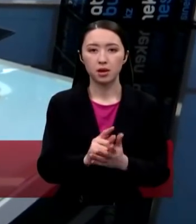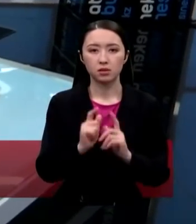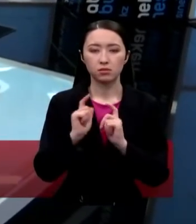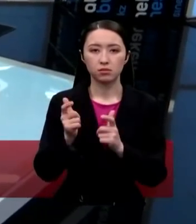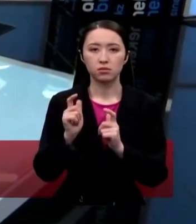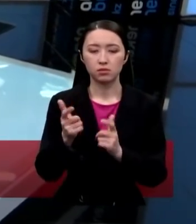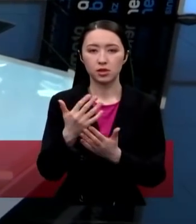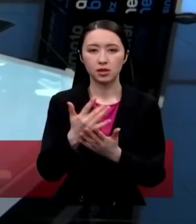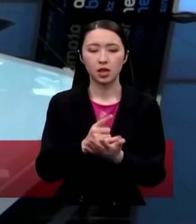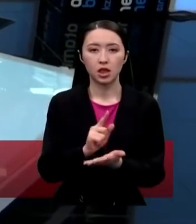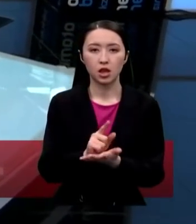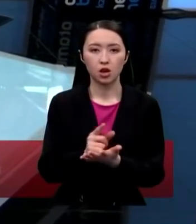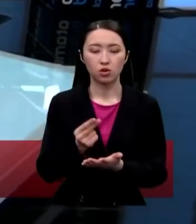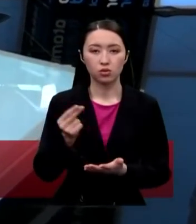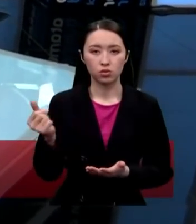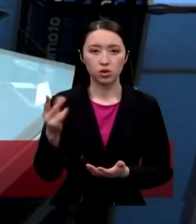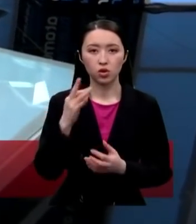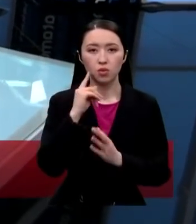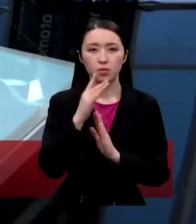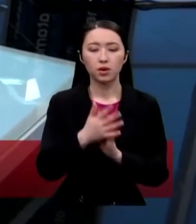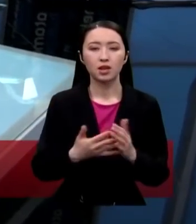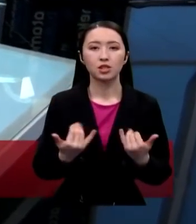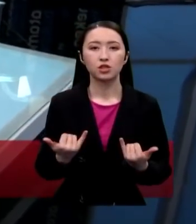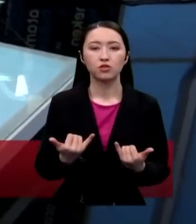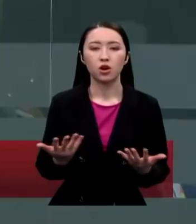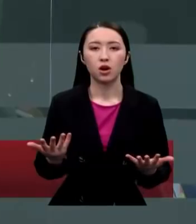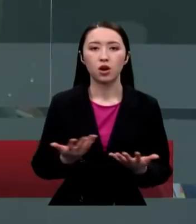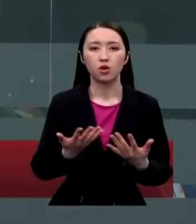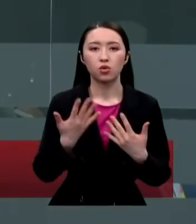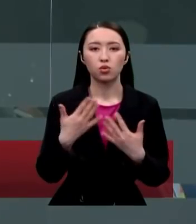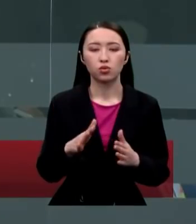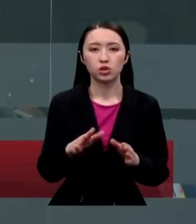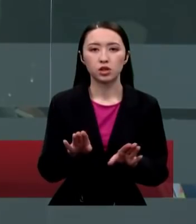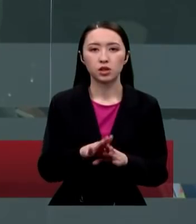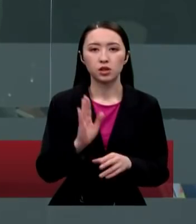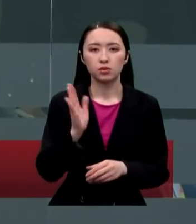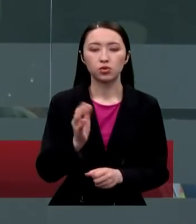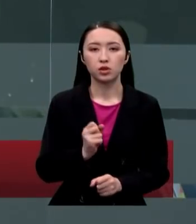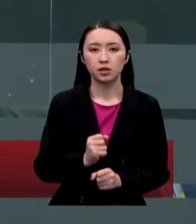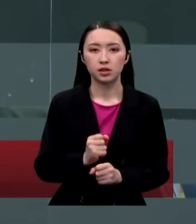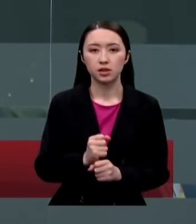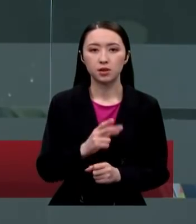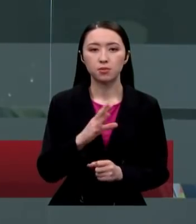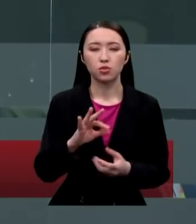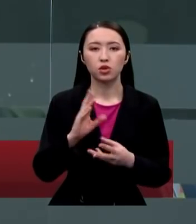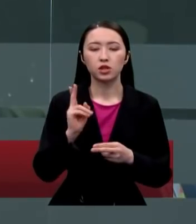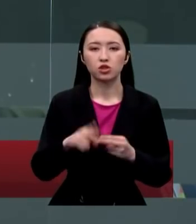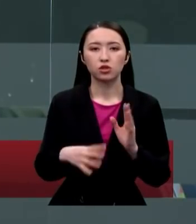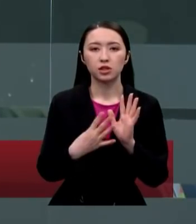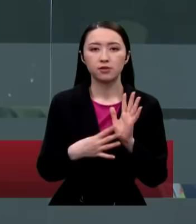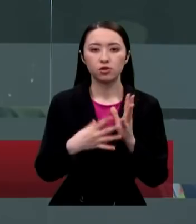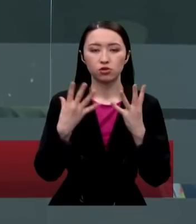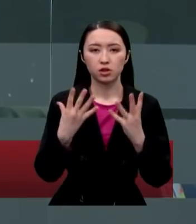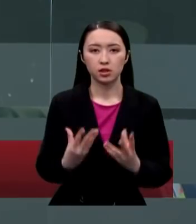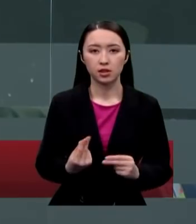налоговую службу. Ну, понятно, на сегодня уже с какой периодичностью это будет делаться, по истечении 90 дней, вот, которые